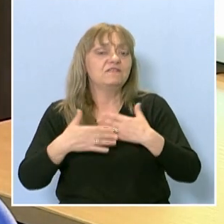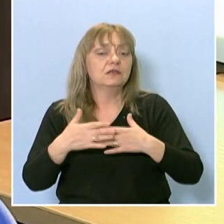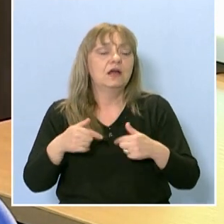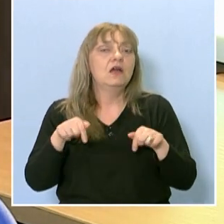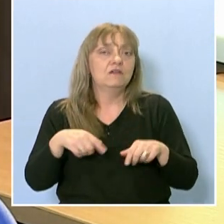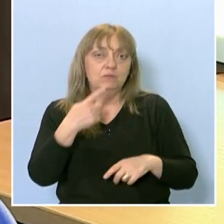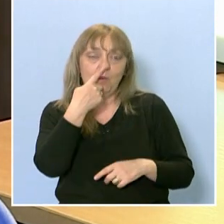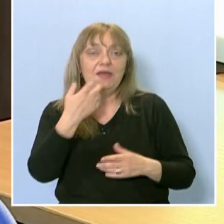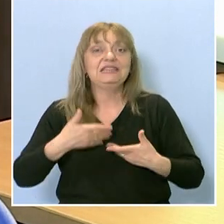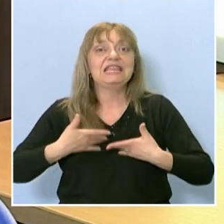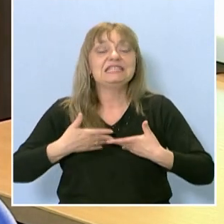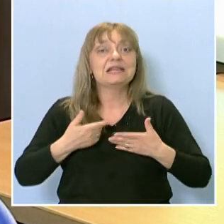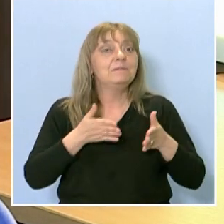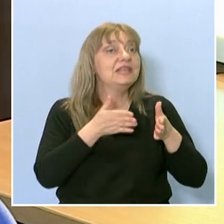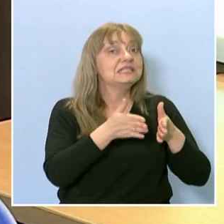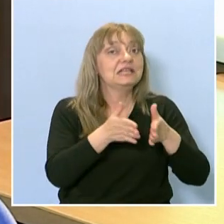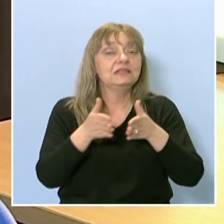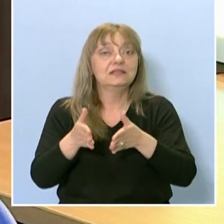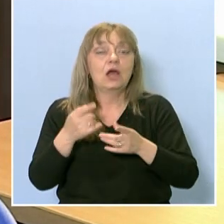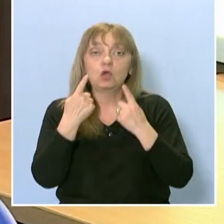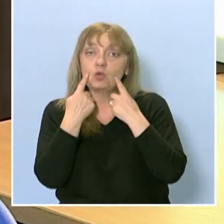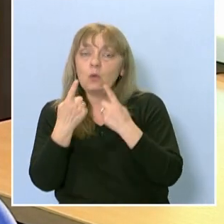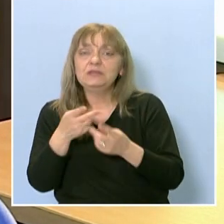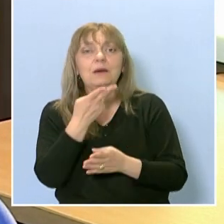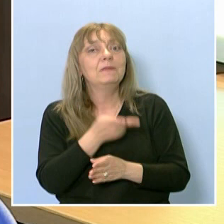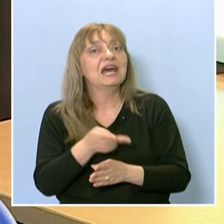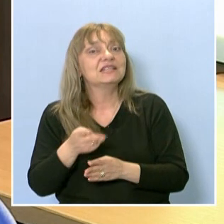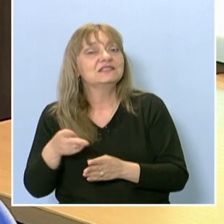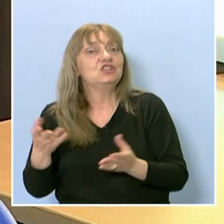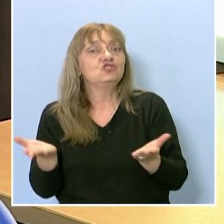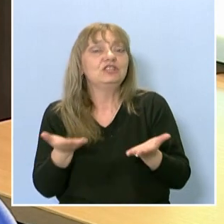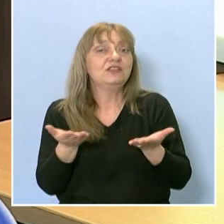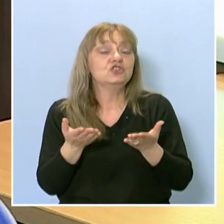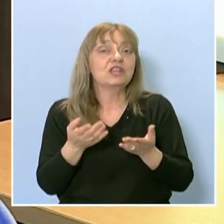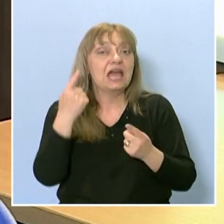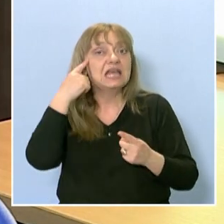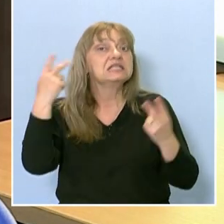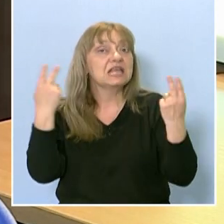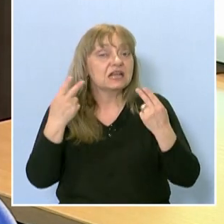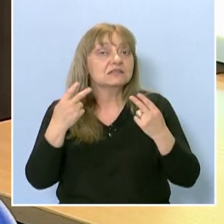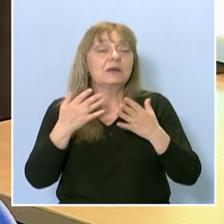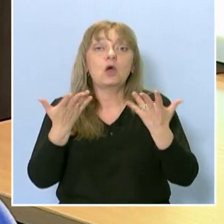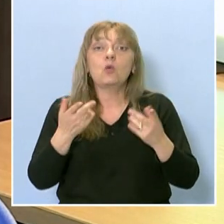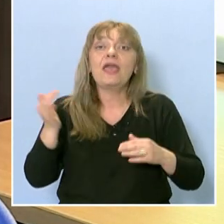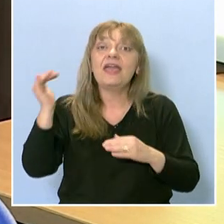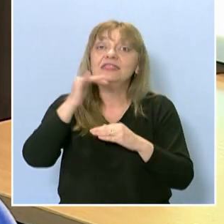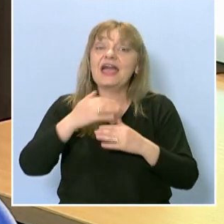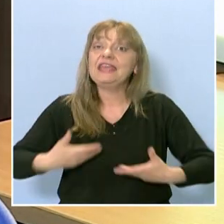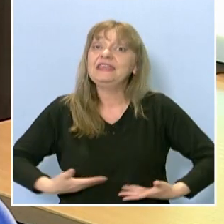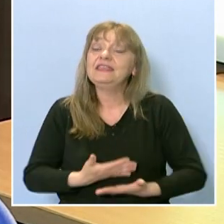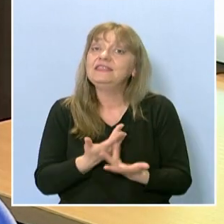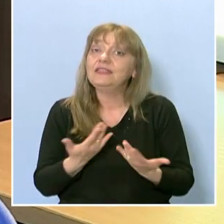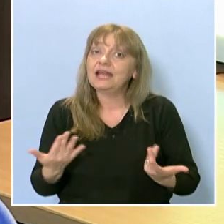към това се насочвам да пробвам различни неща, за да разбера кое ми е най-интересно и